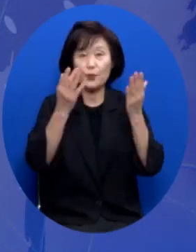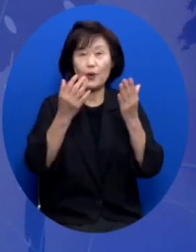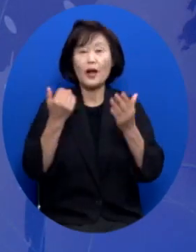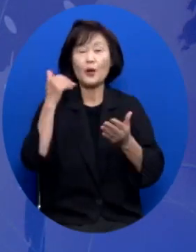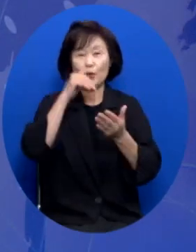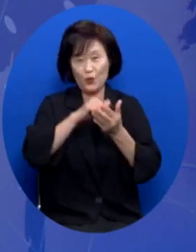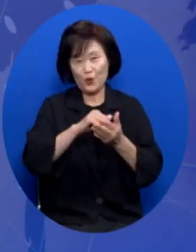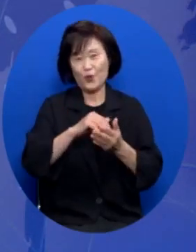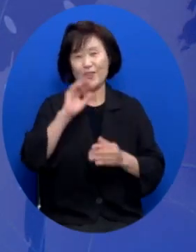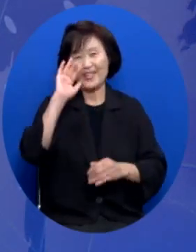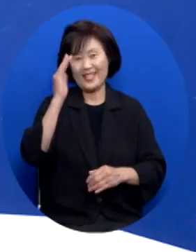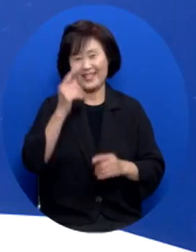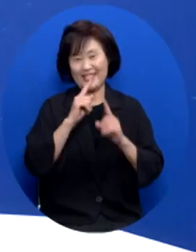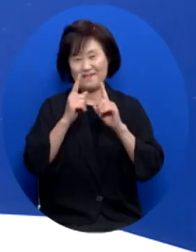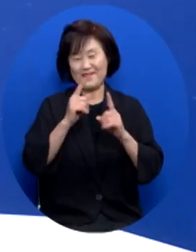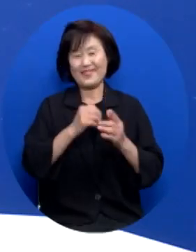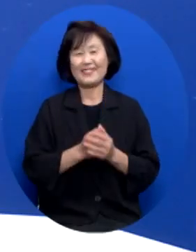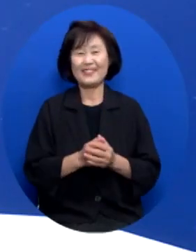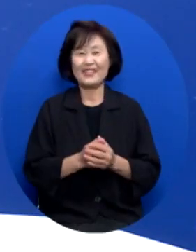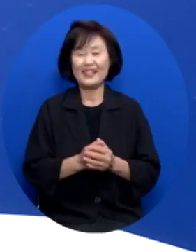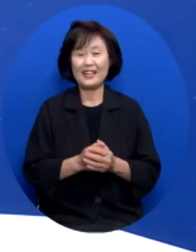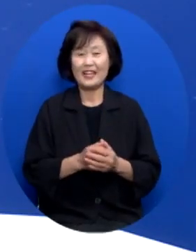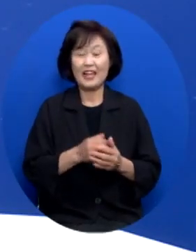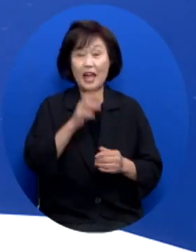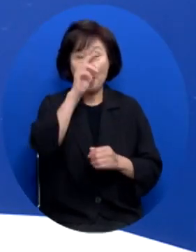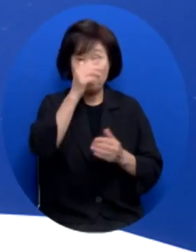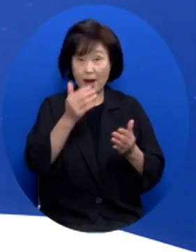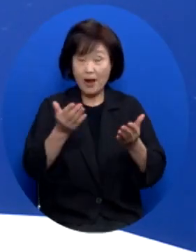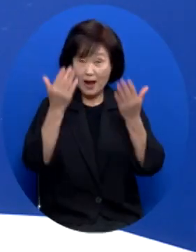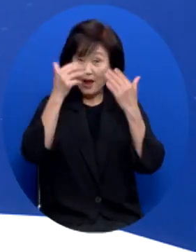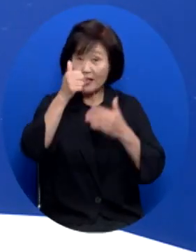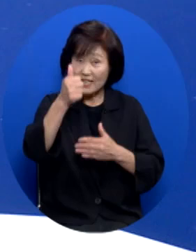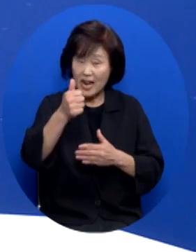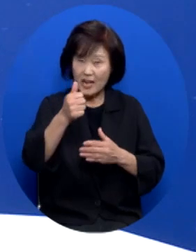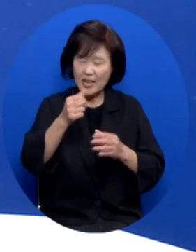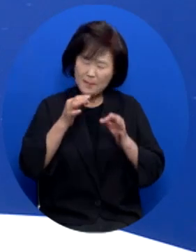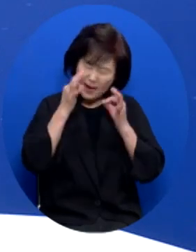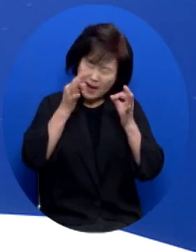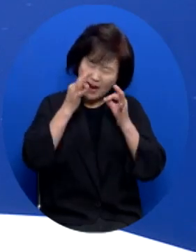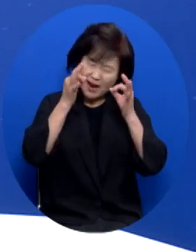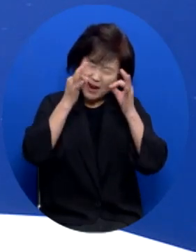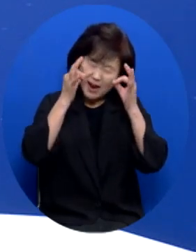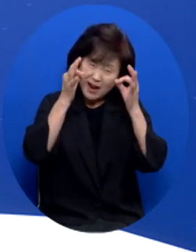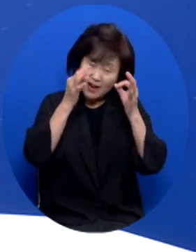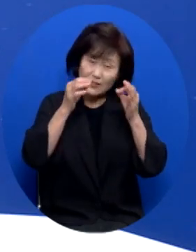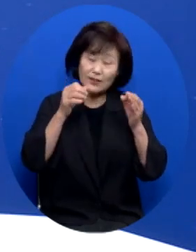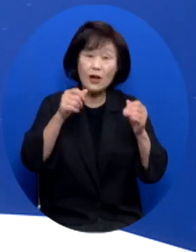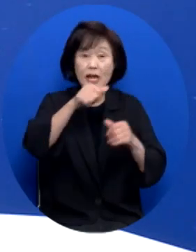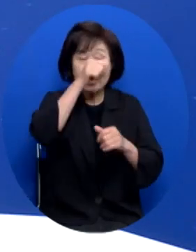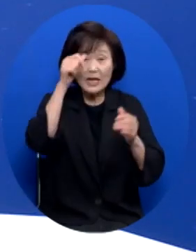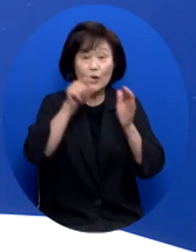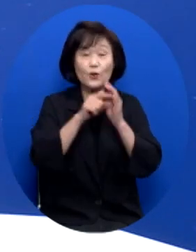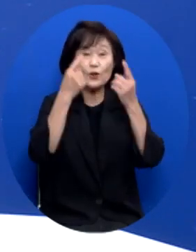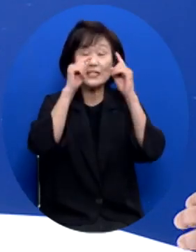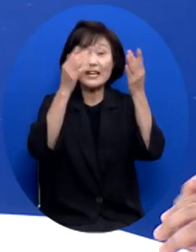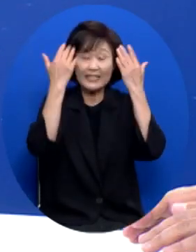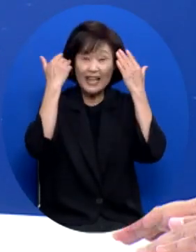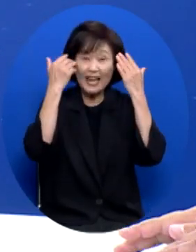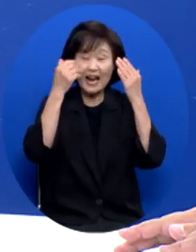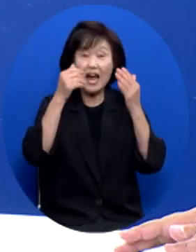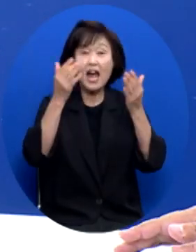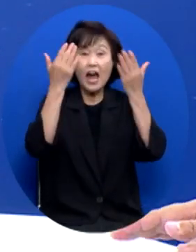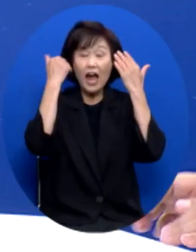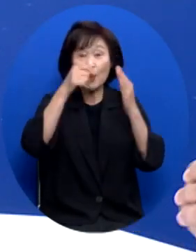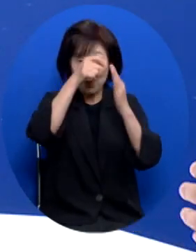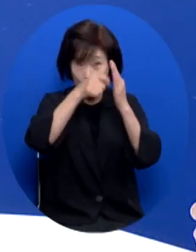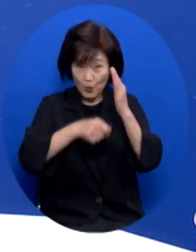이렇게 썼습니다. 네. 네. 그럼 박 학장이 고군분투를 통해서 이제 극적으로 장신대가 네. 학적부를 확보하게 된 거네요.